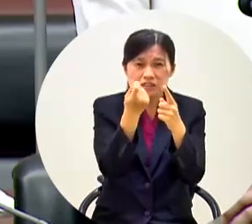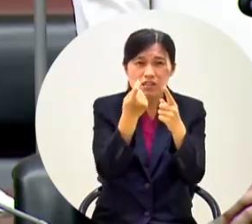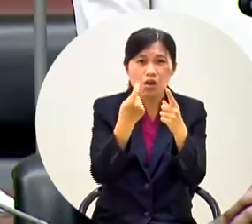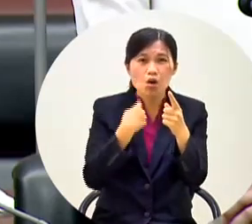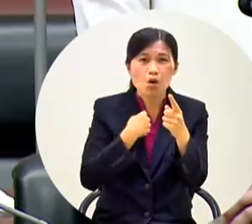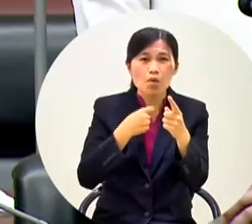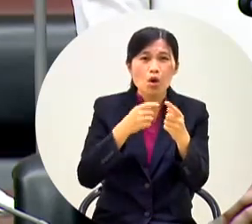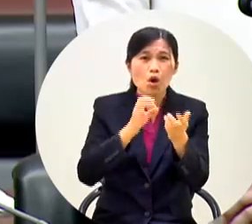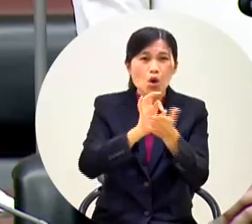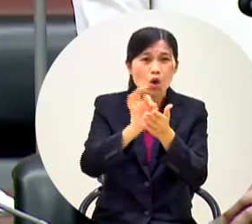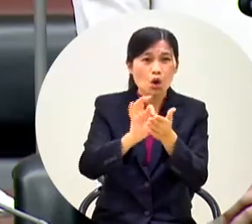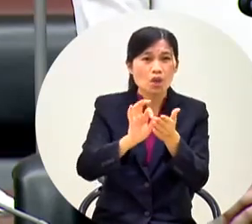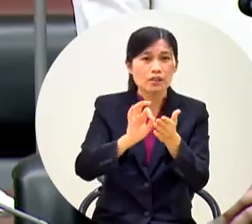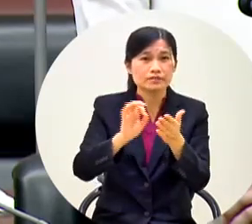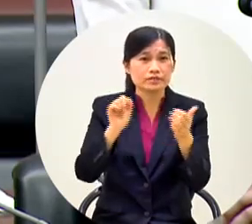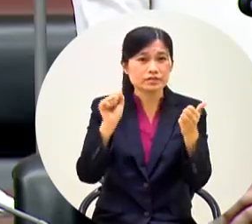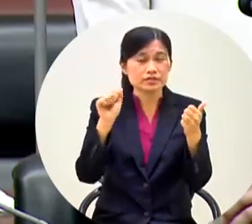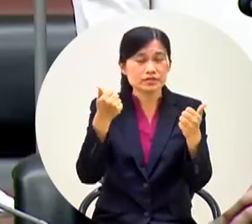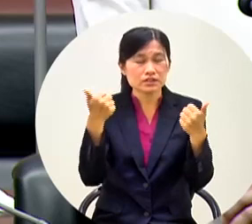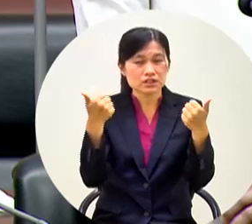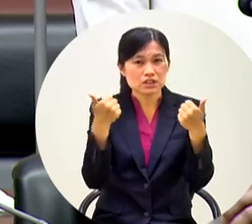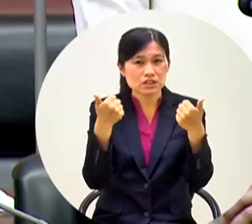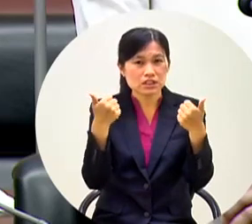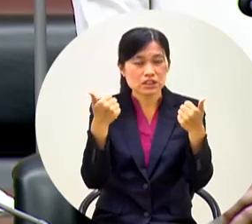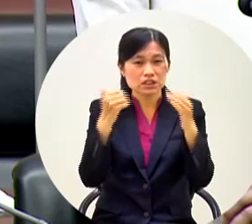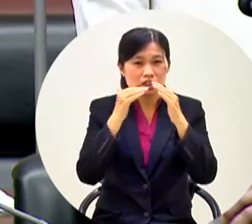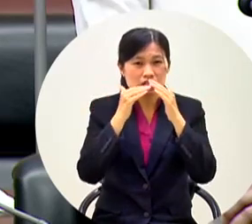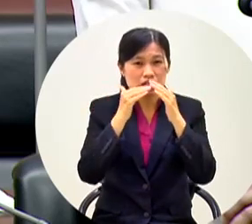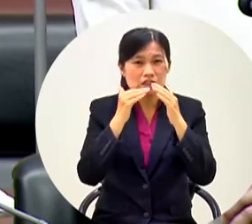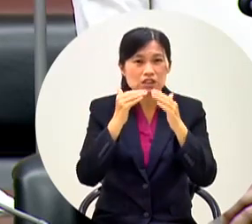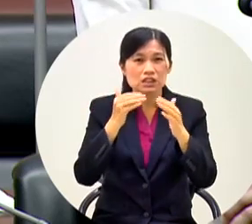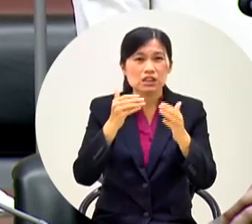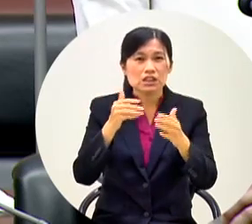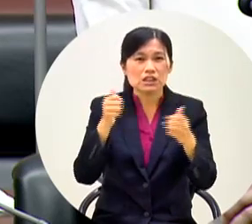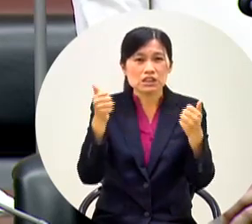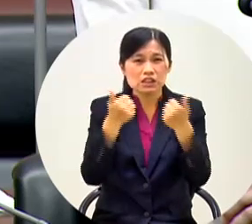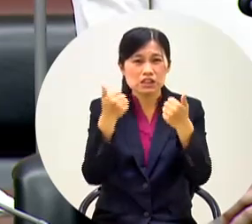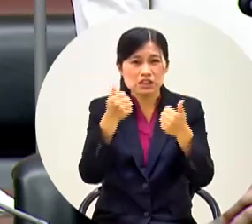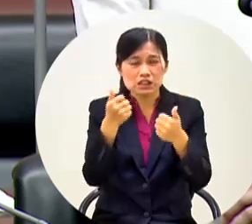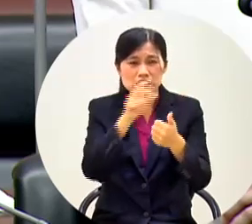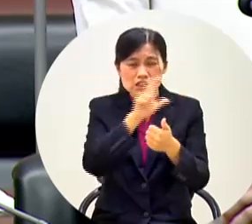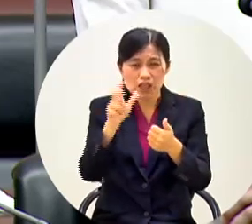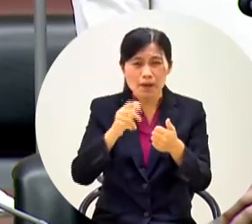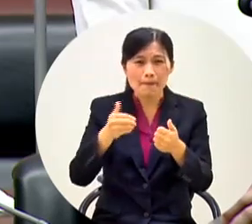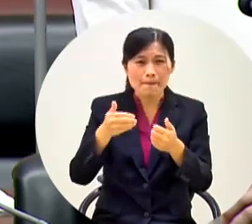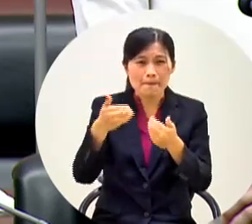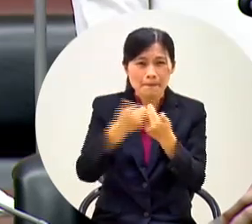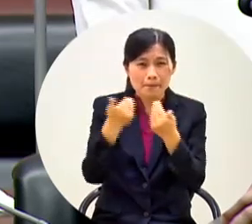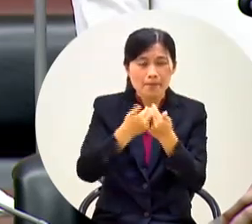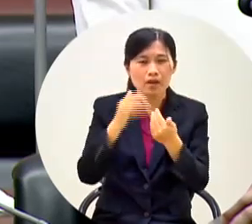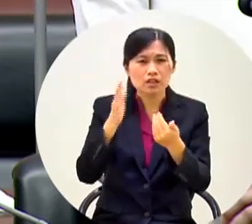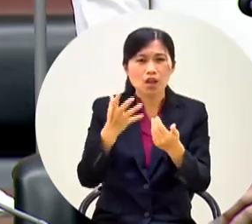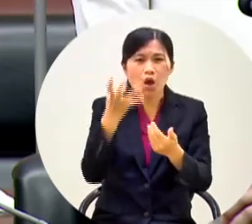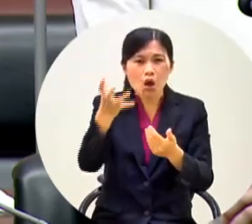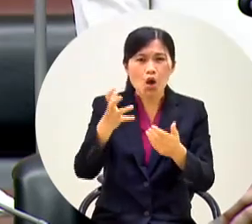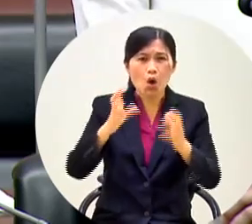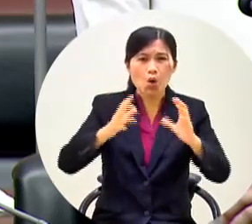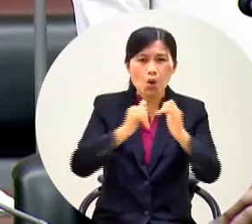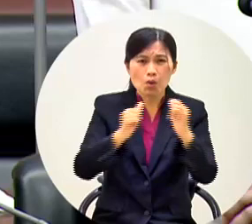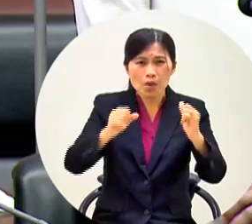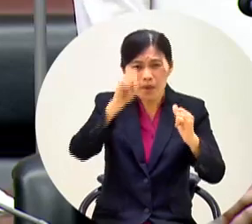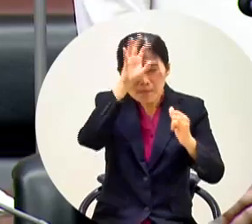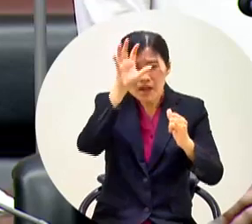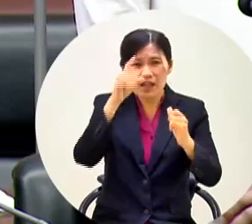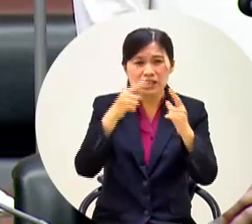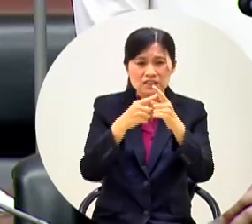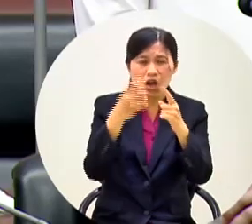席台，没想到多数的国民党籍议员，他不止多数，他还用暴力。